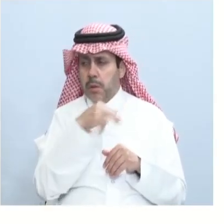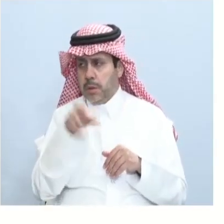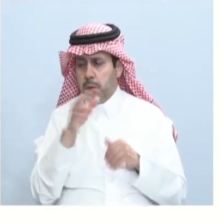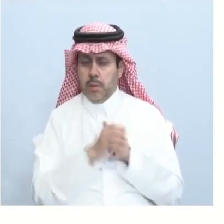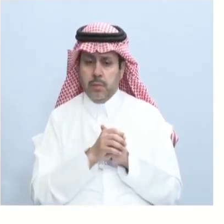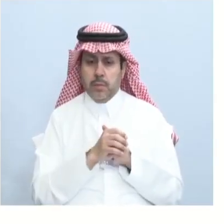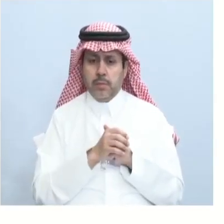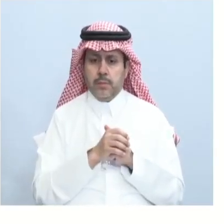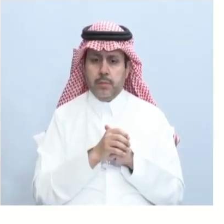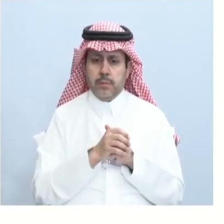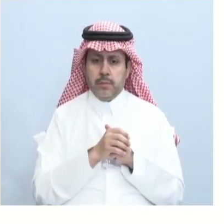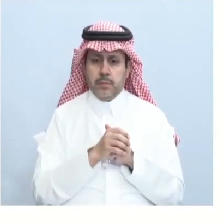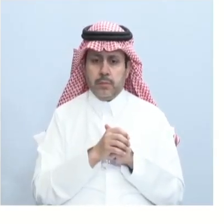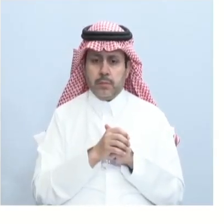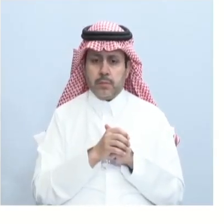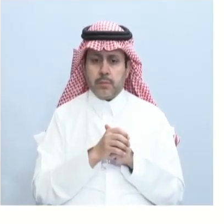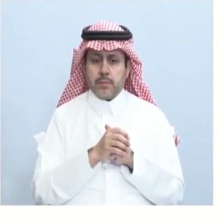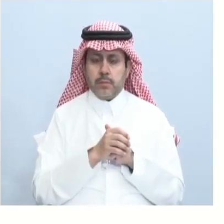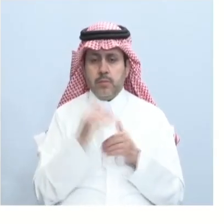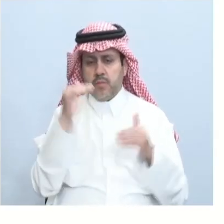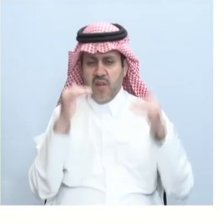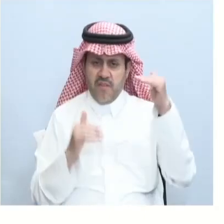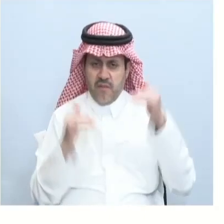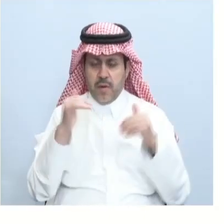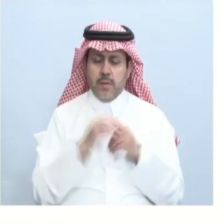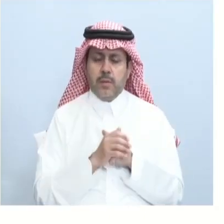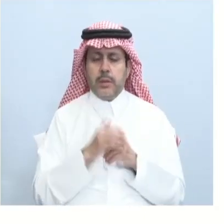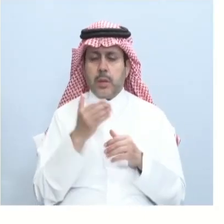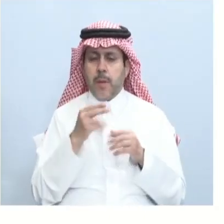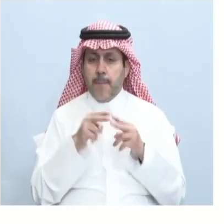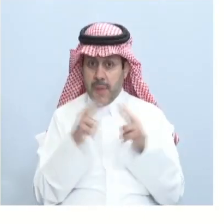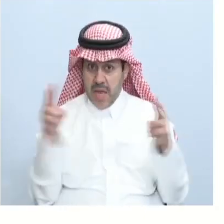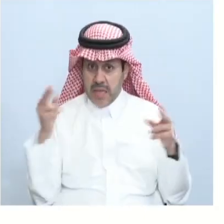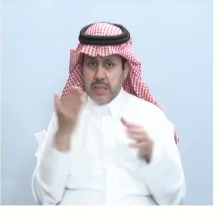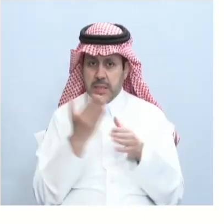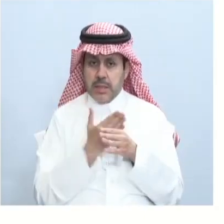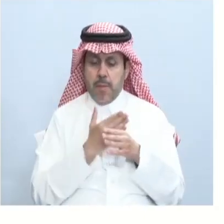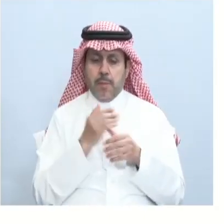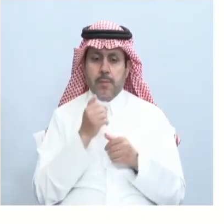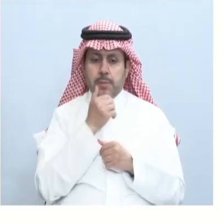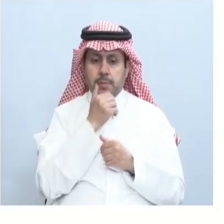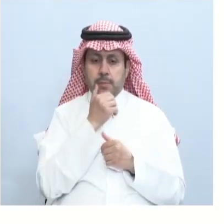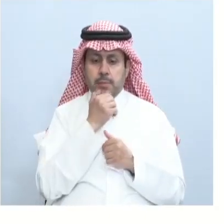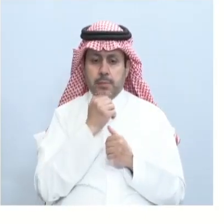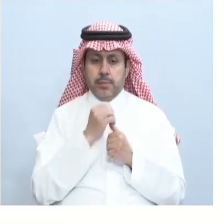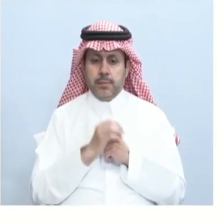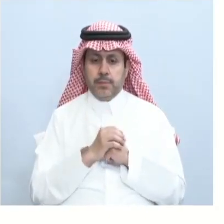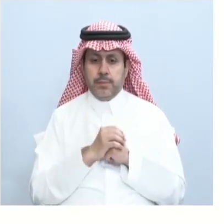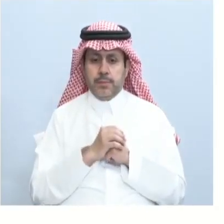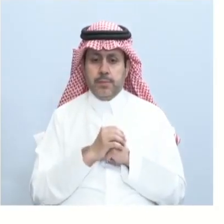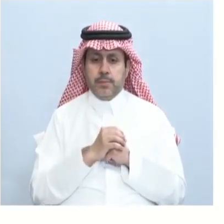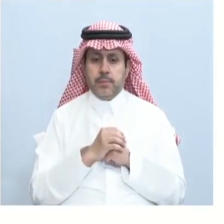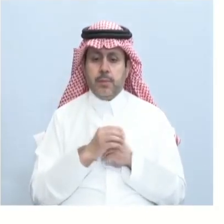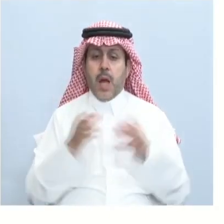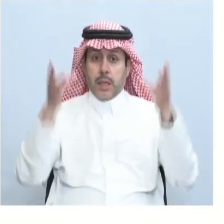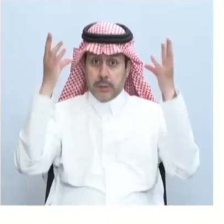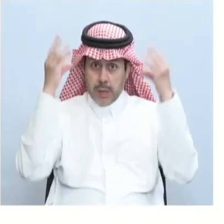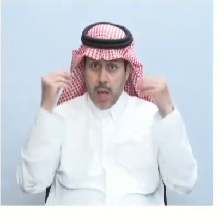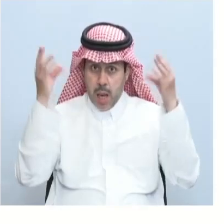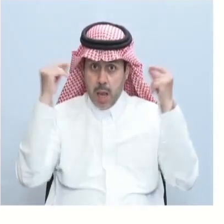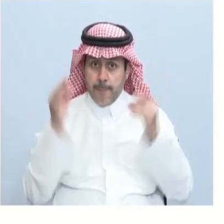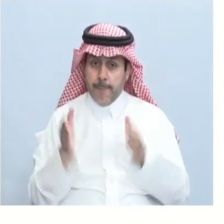ذلك معه هذا هو السبب هذا هو السبب اتعلم